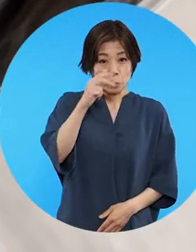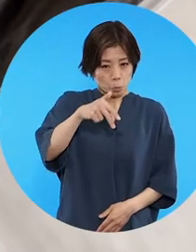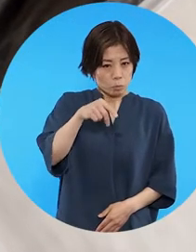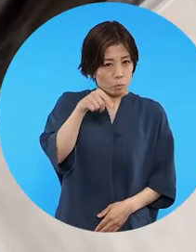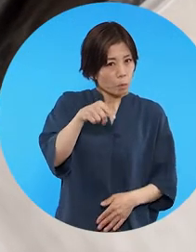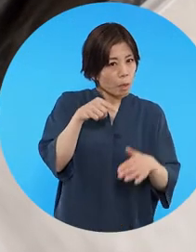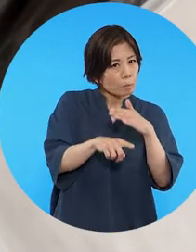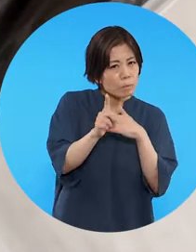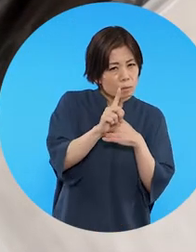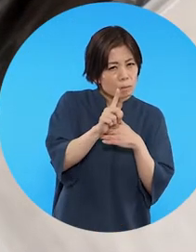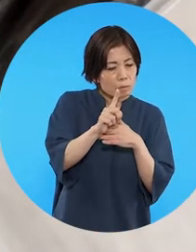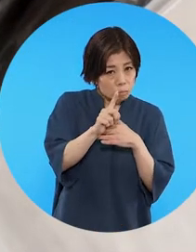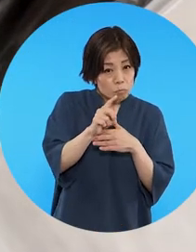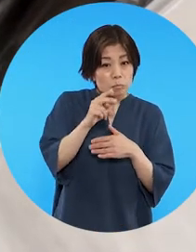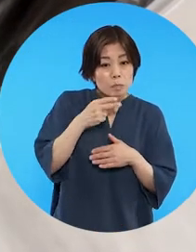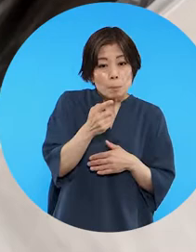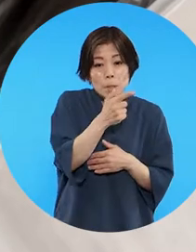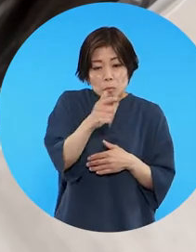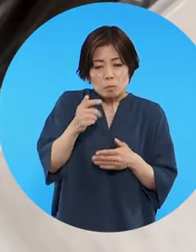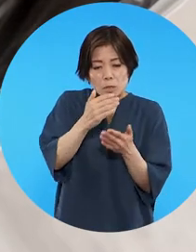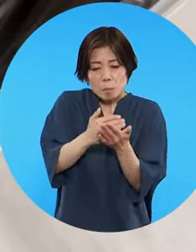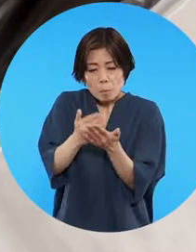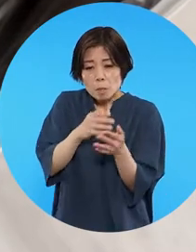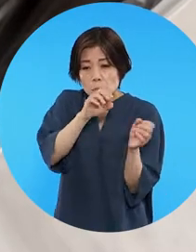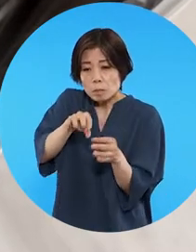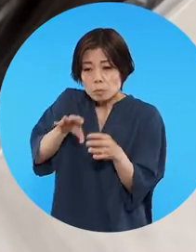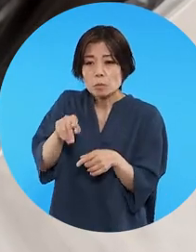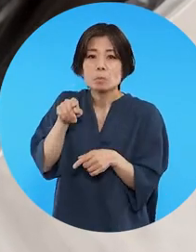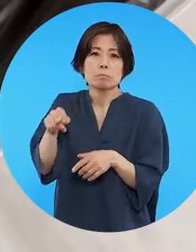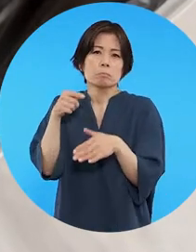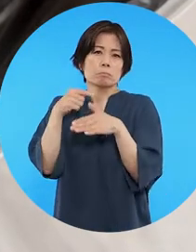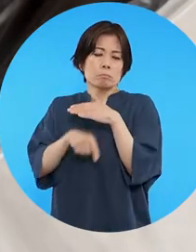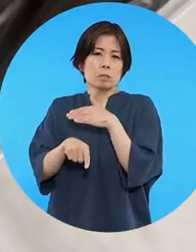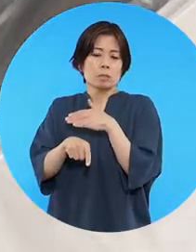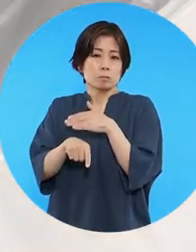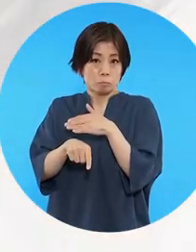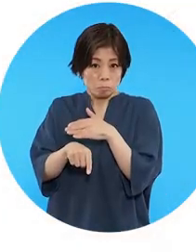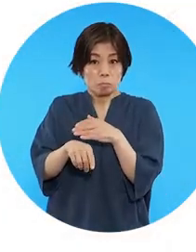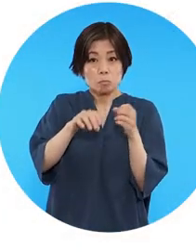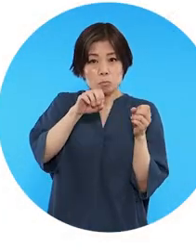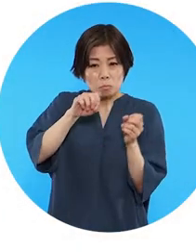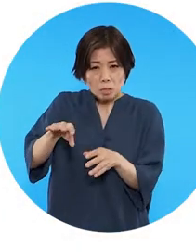食品ロスとは、まだ食べられるのに捨てられている食べ物のことです。